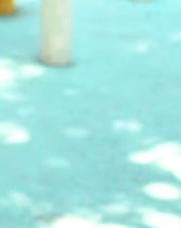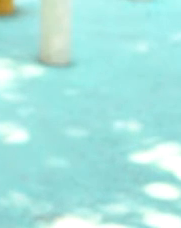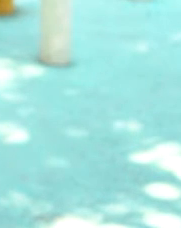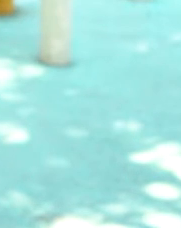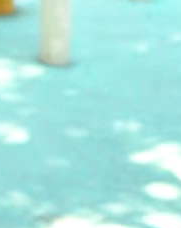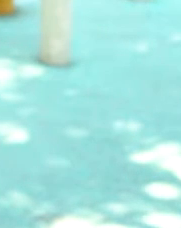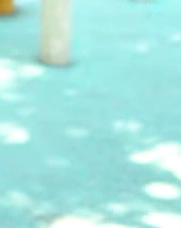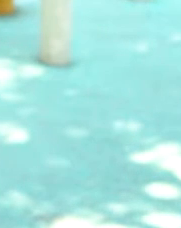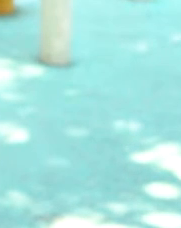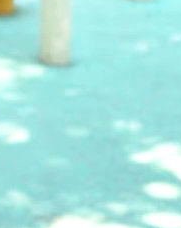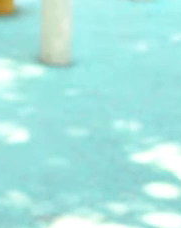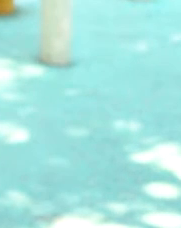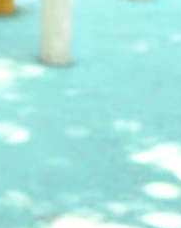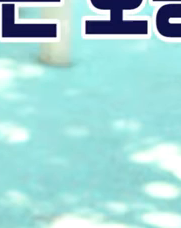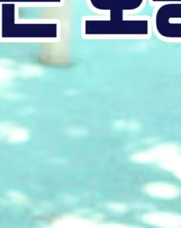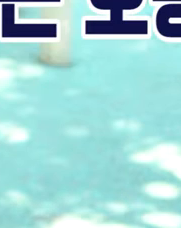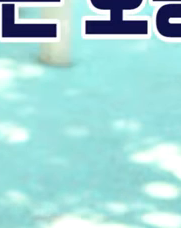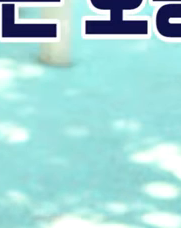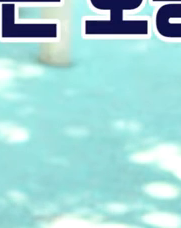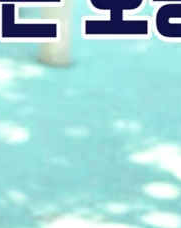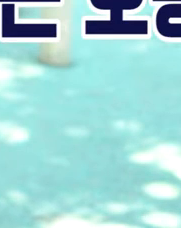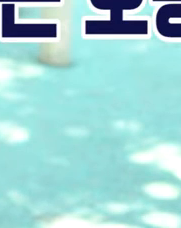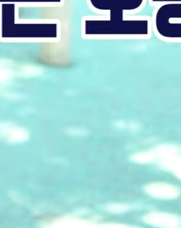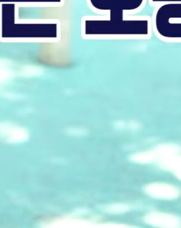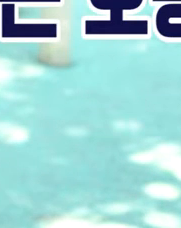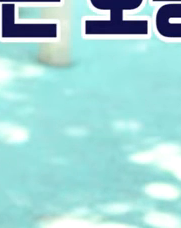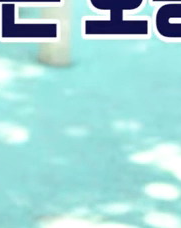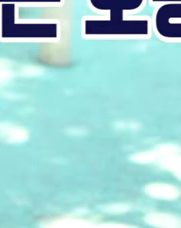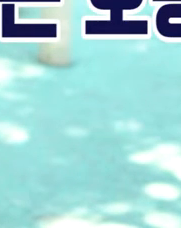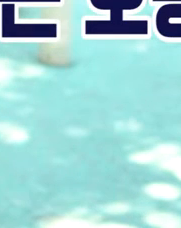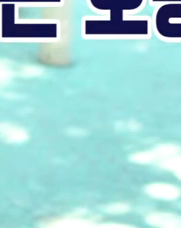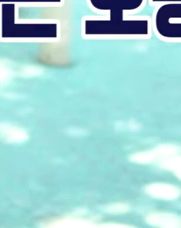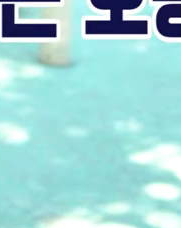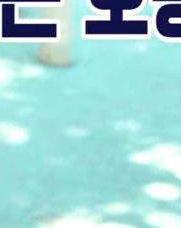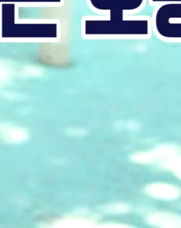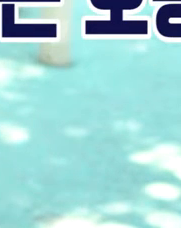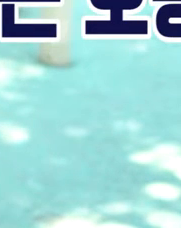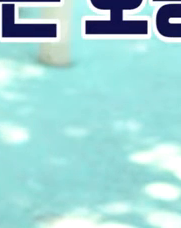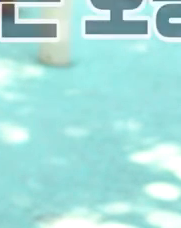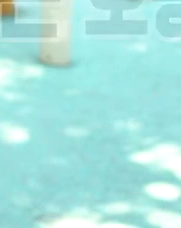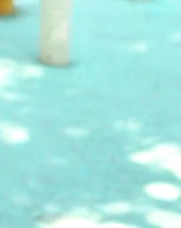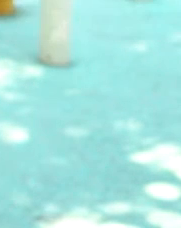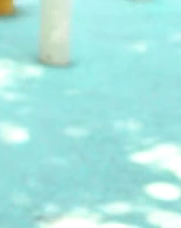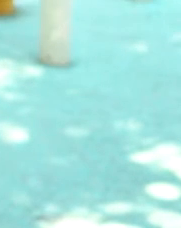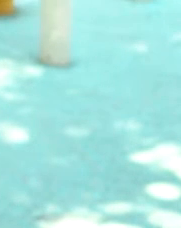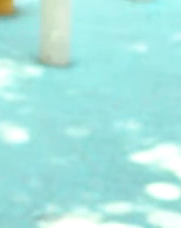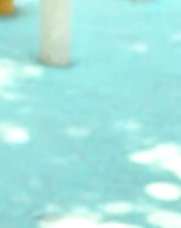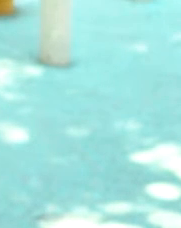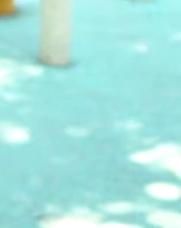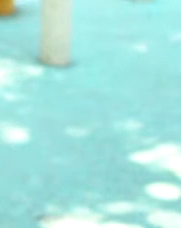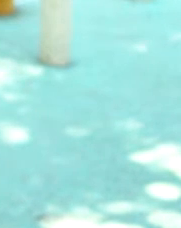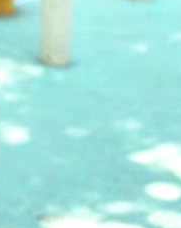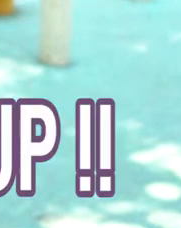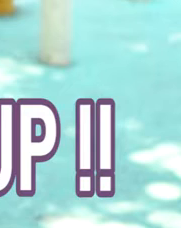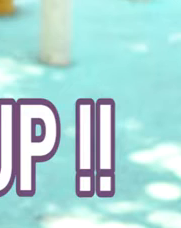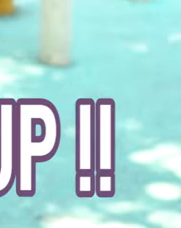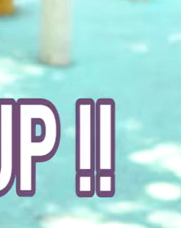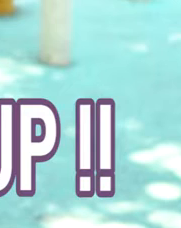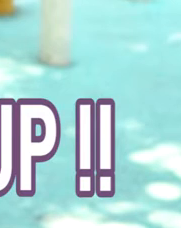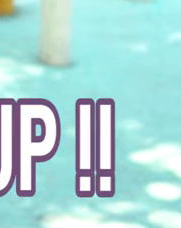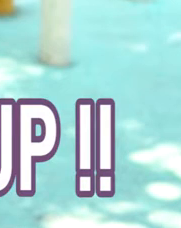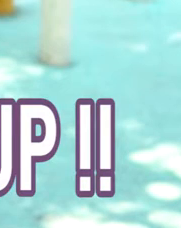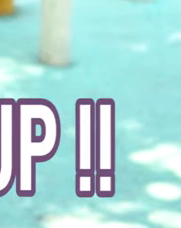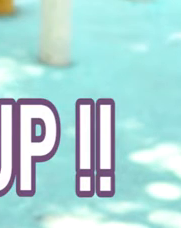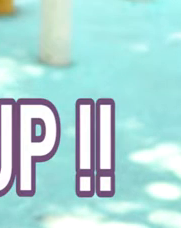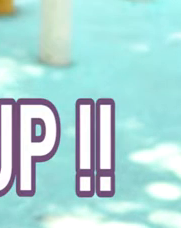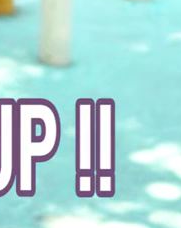이런 부모님들의 걱정을 덜어줄 놀이터 보안관 사업이 큰 호응을 얻고 있습니다. 놀이터 보안관은 아이들의